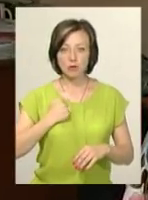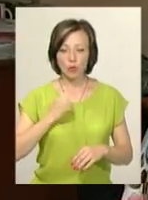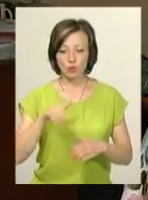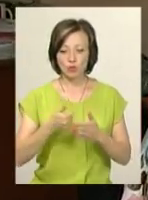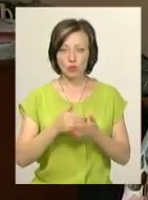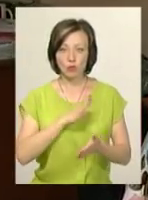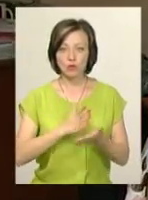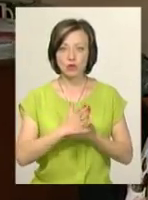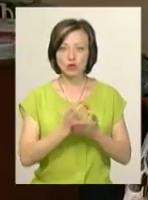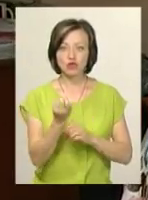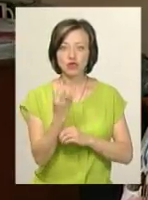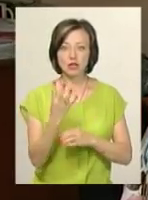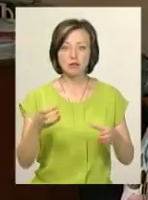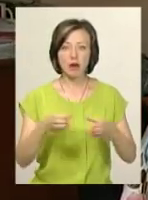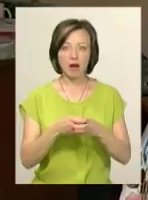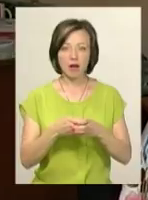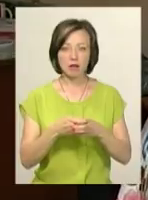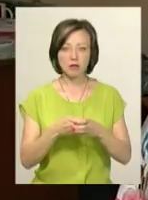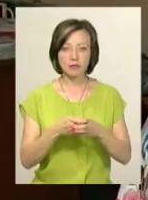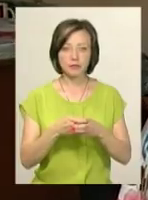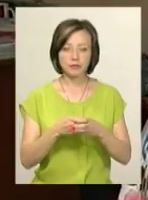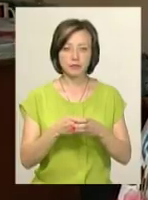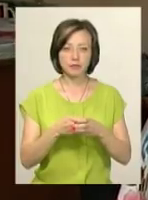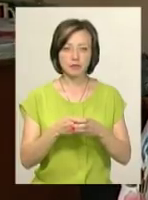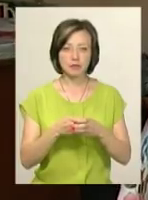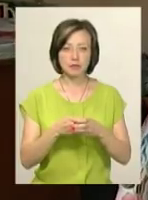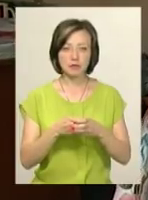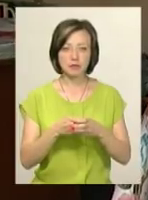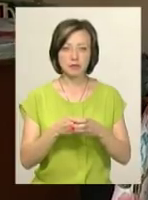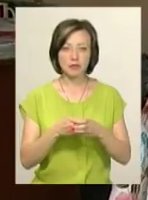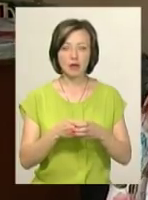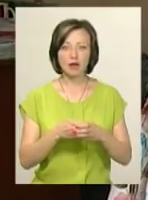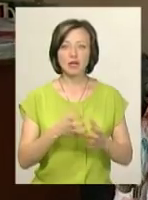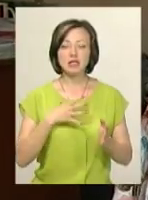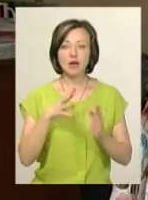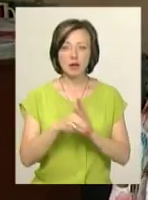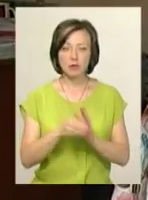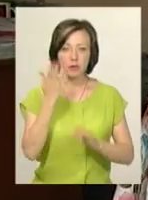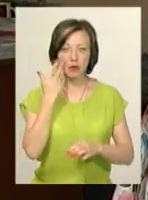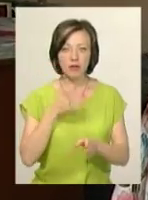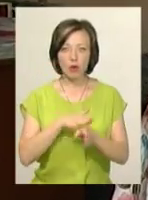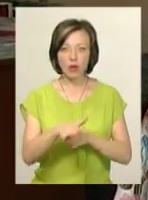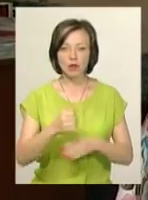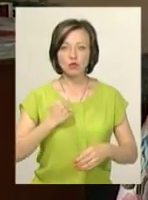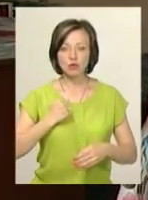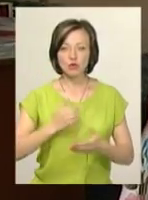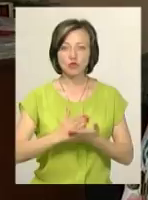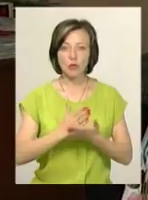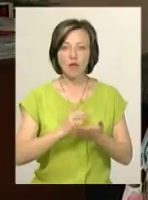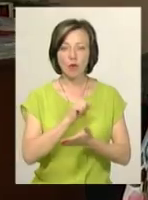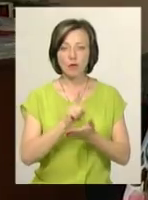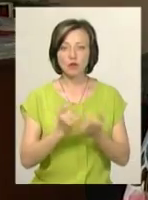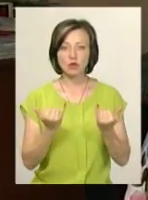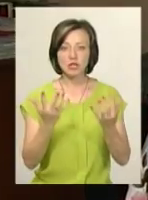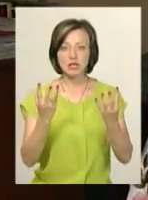проходив службу у 14-й бригаді, буде загиблий при виконанні службових обов'язків. На сьогоднішній день